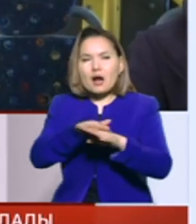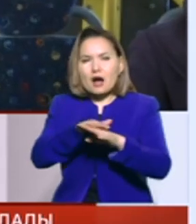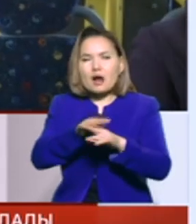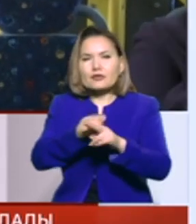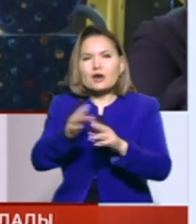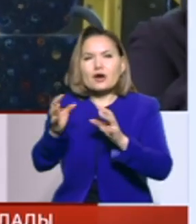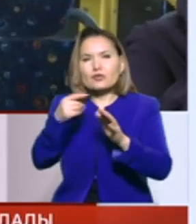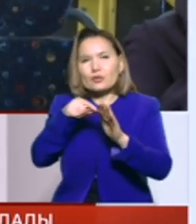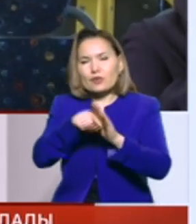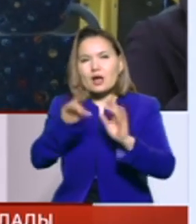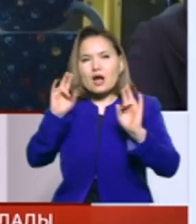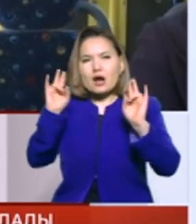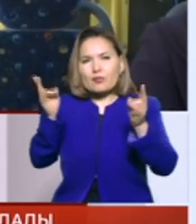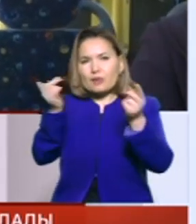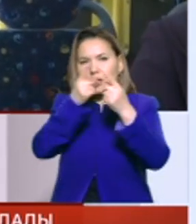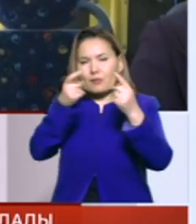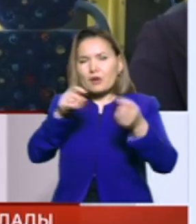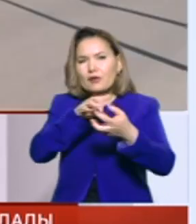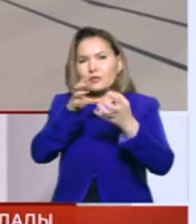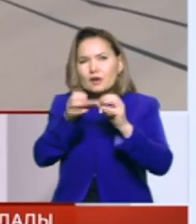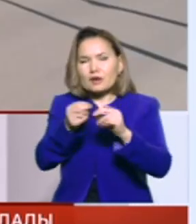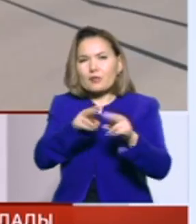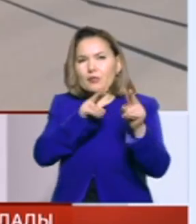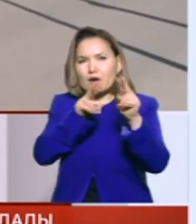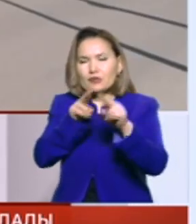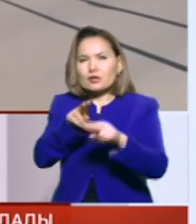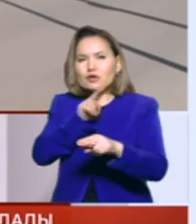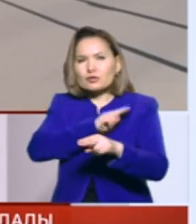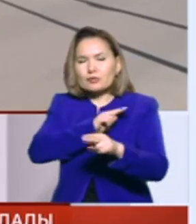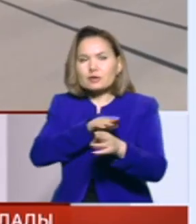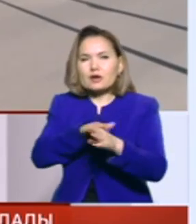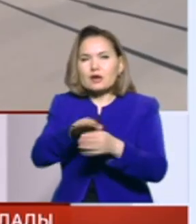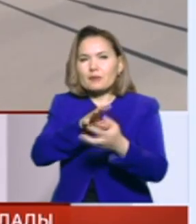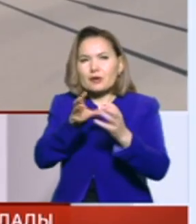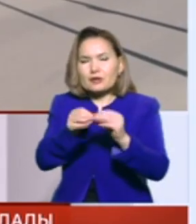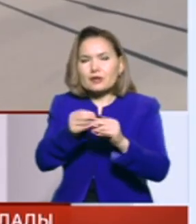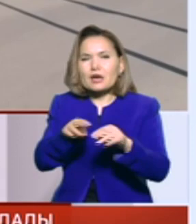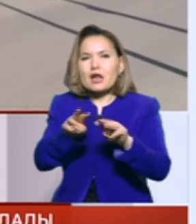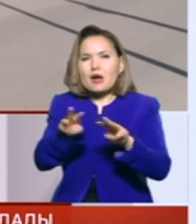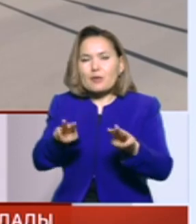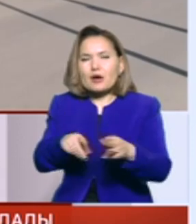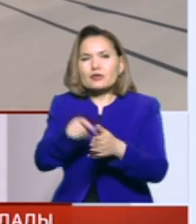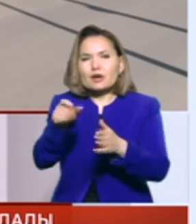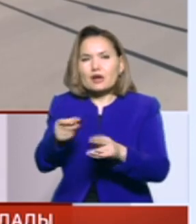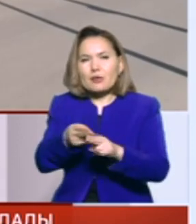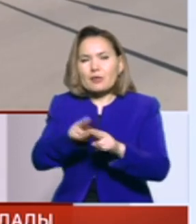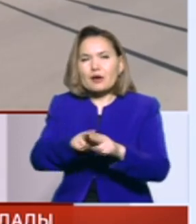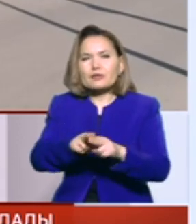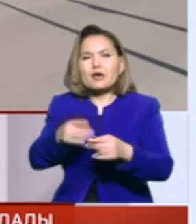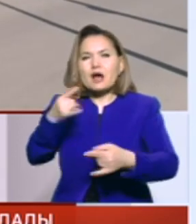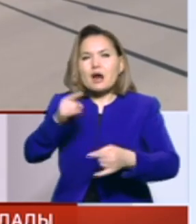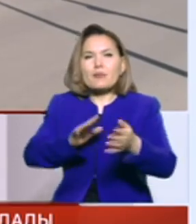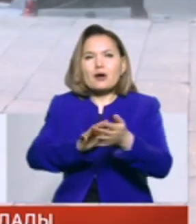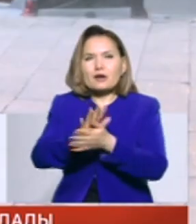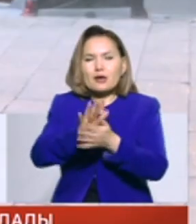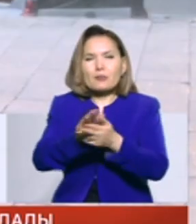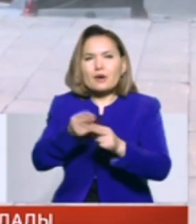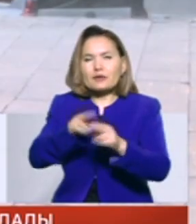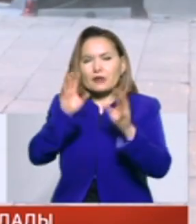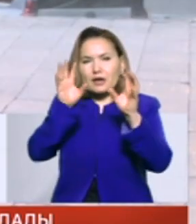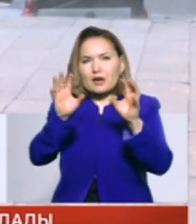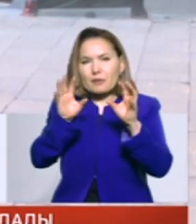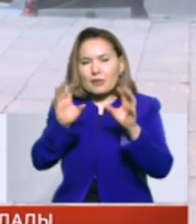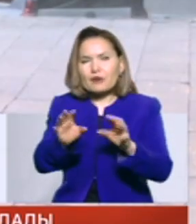таралуын қамтамасыз ету және бақылау құзыреті жүктеледі. Мәжіліс депутаттары масс-медиаға қатысты